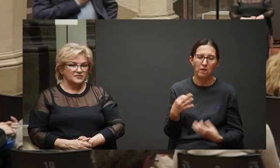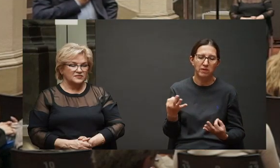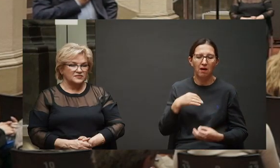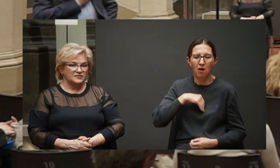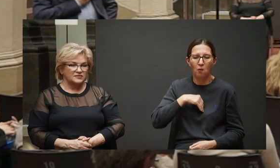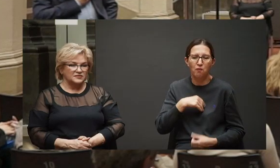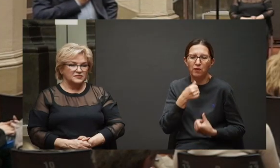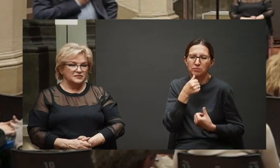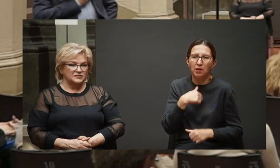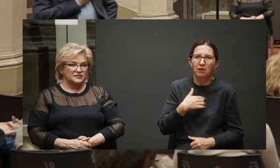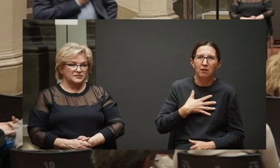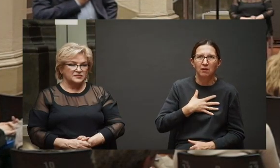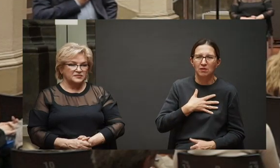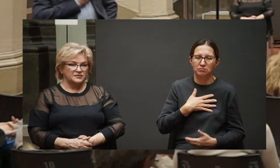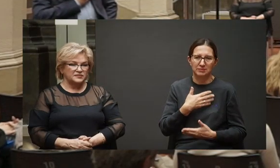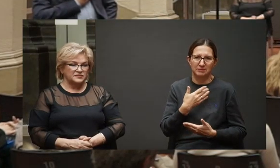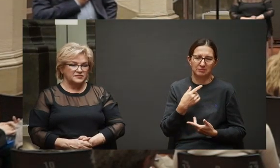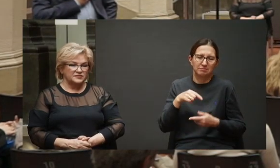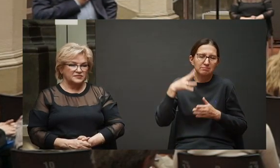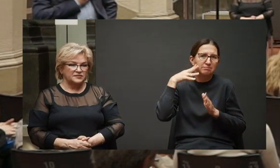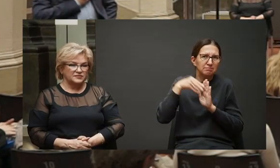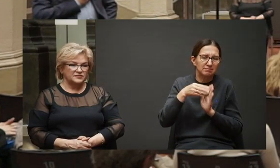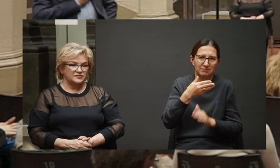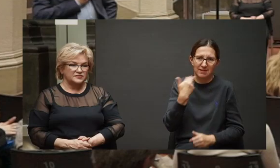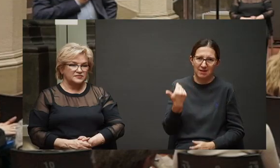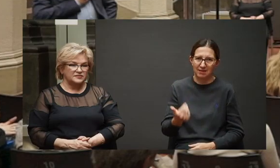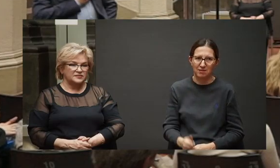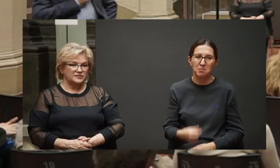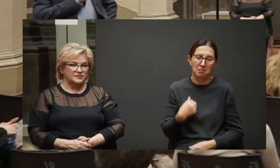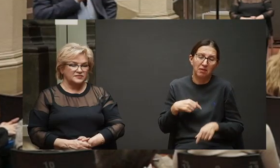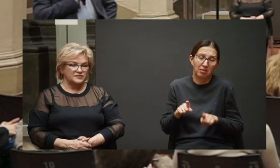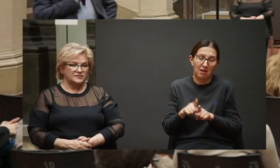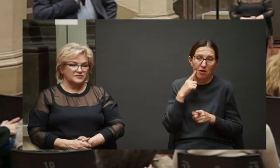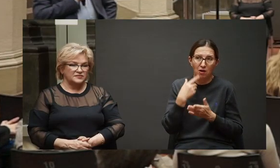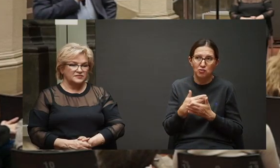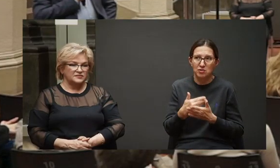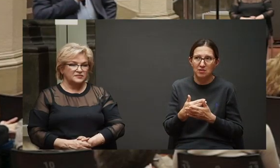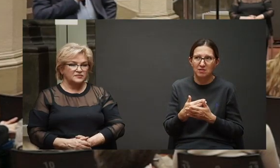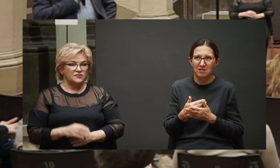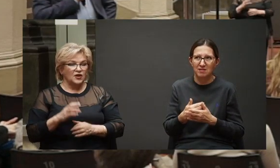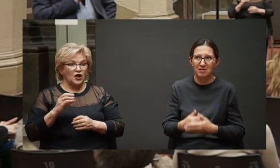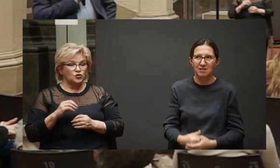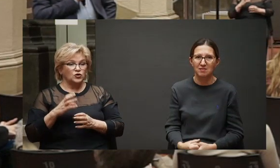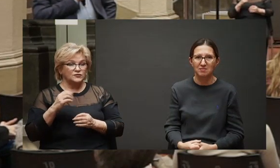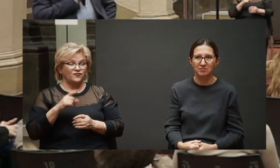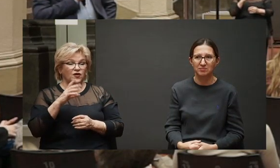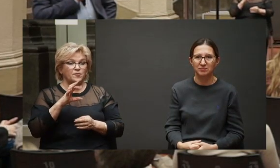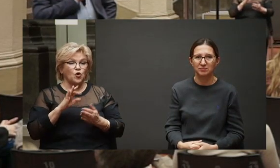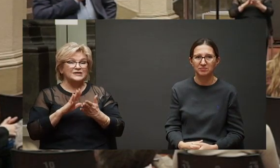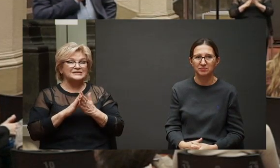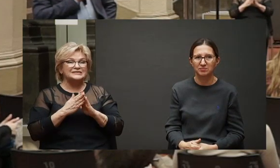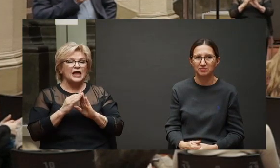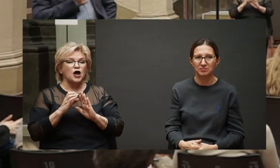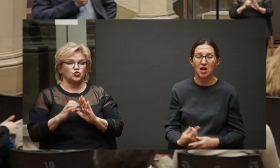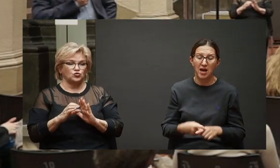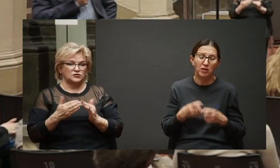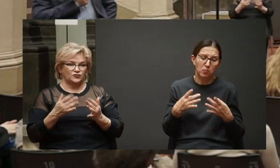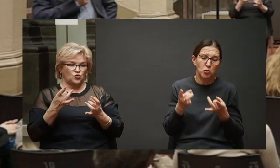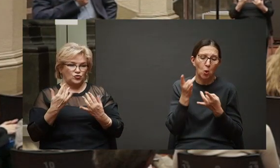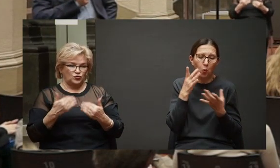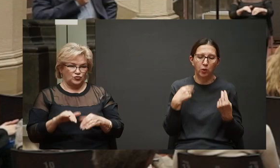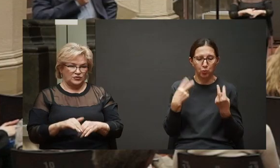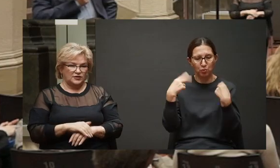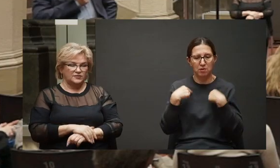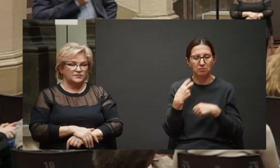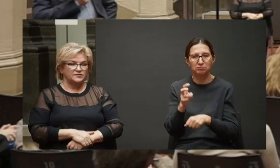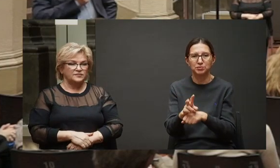проживания это зачастую не имеет за собой, как мне кажется. То есть это вопрос статуса культурного, не более того. Да. То